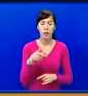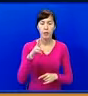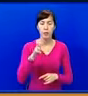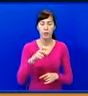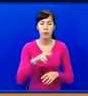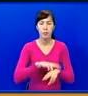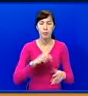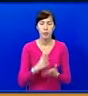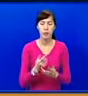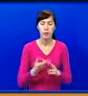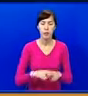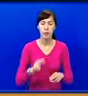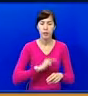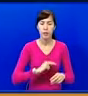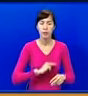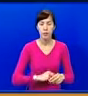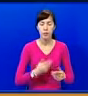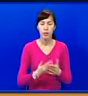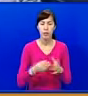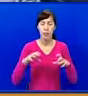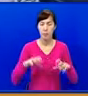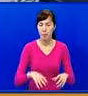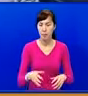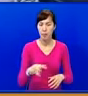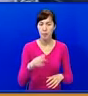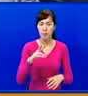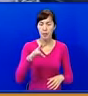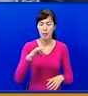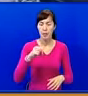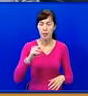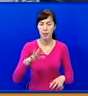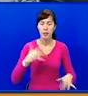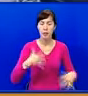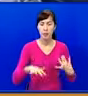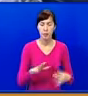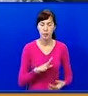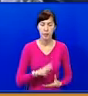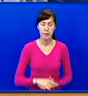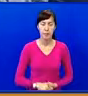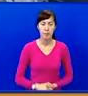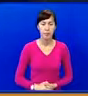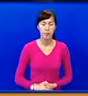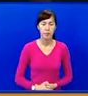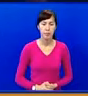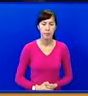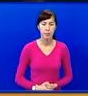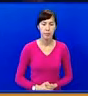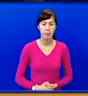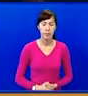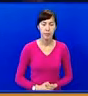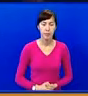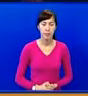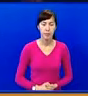бар. Алайда олардың жұмысына кеңес төрағасы Өмірзақ Мелдехановтың көңілі толмады. Так, сонда сендердің жұмыстарың пайдалы